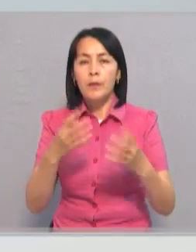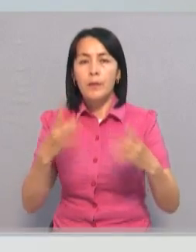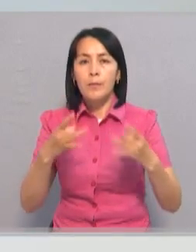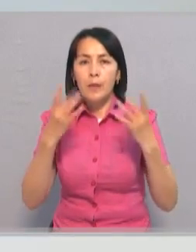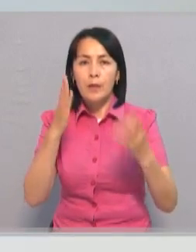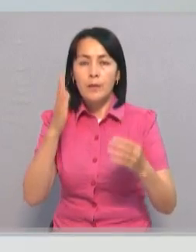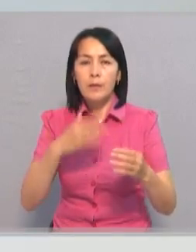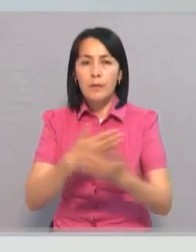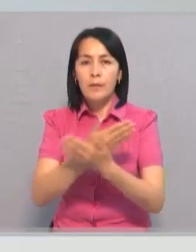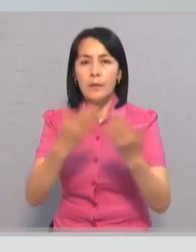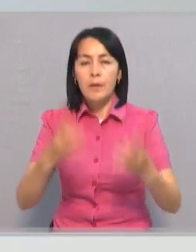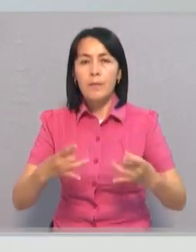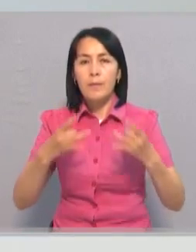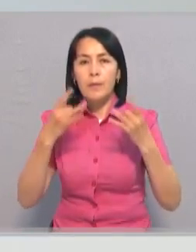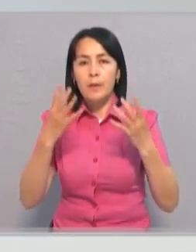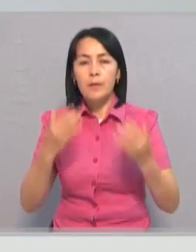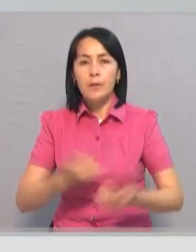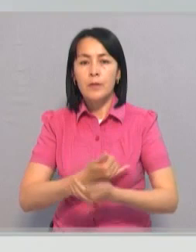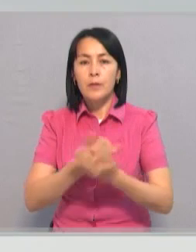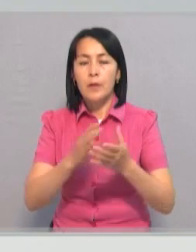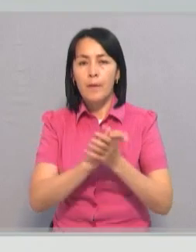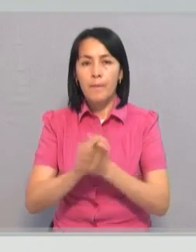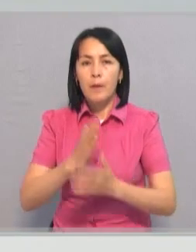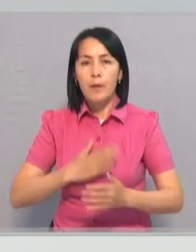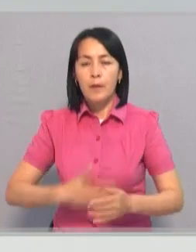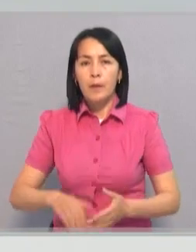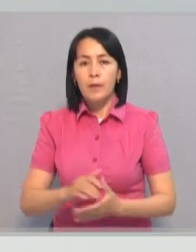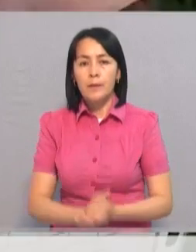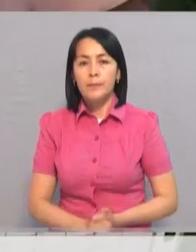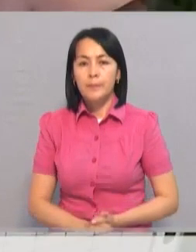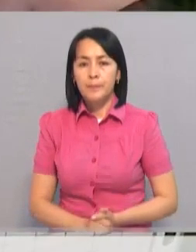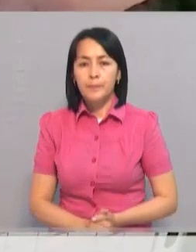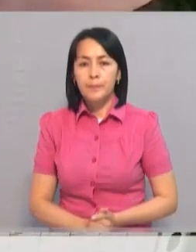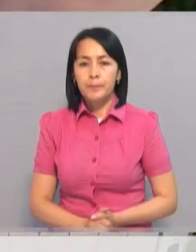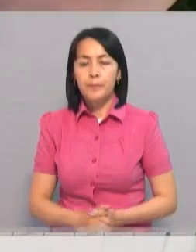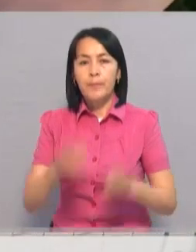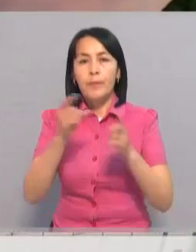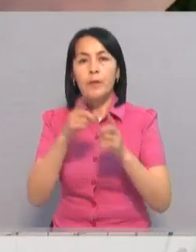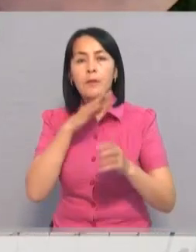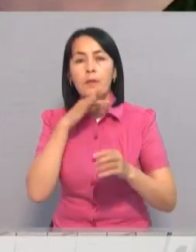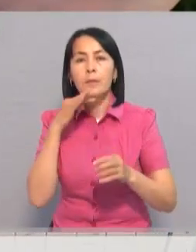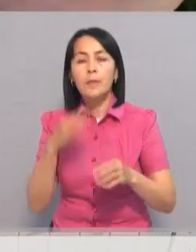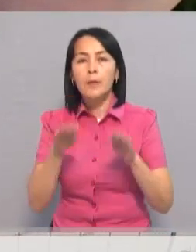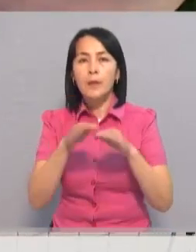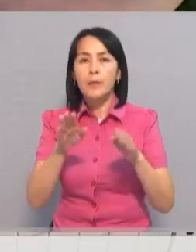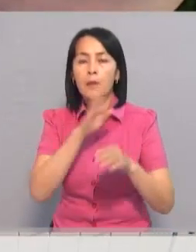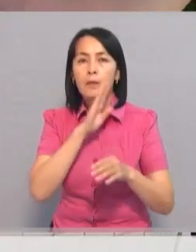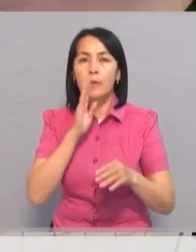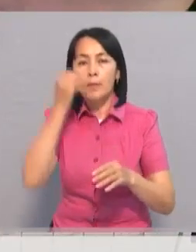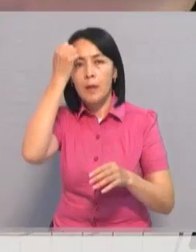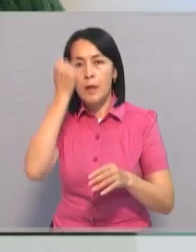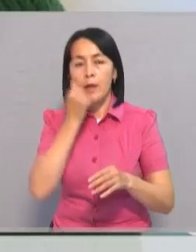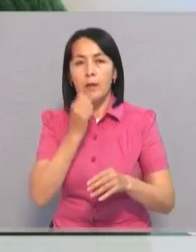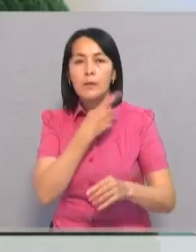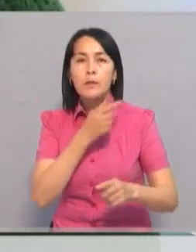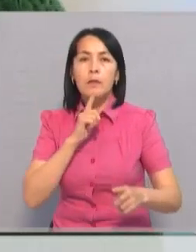праздником. Всех поздравляю с праздником и желаю мирного неба над головой. По словам многодетной матери, она бесконечно благодарна